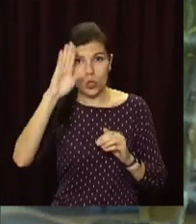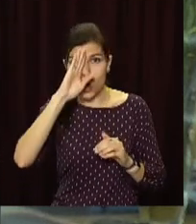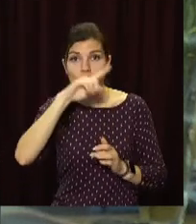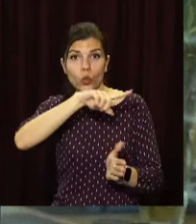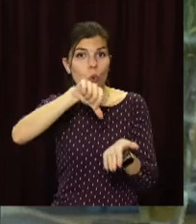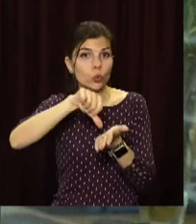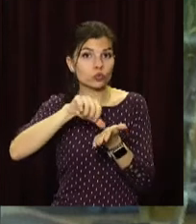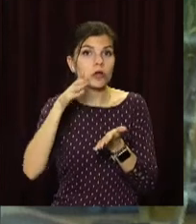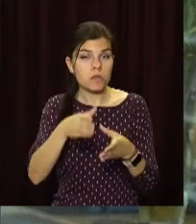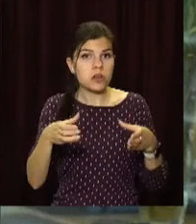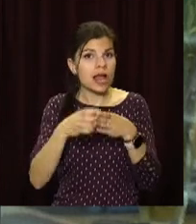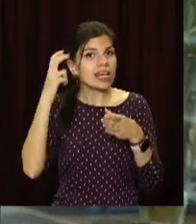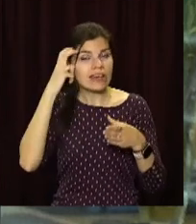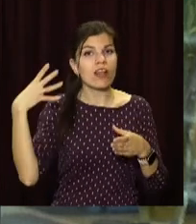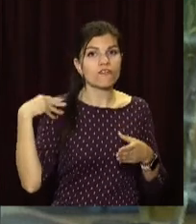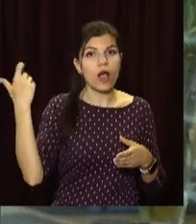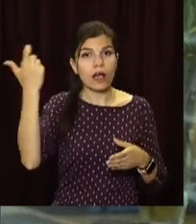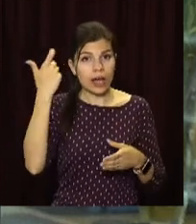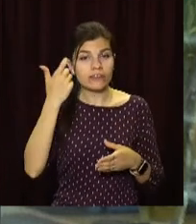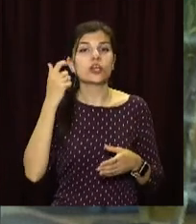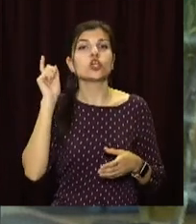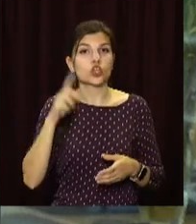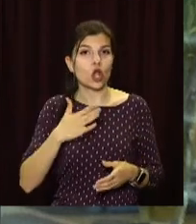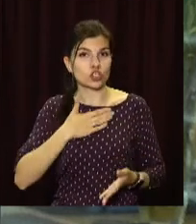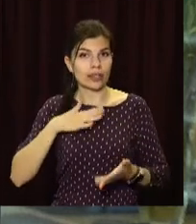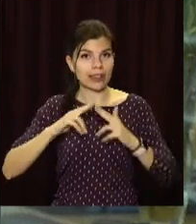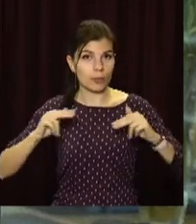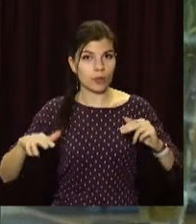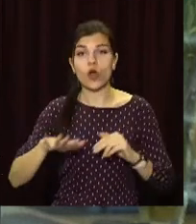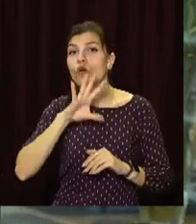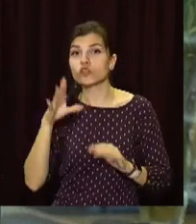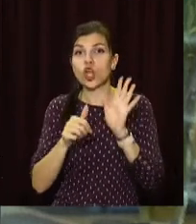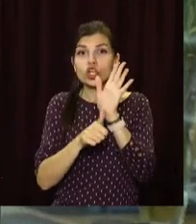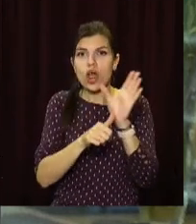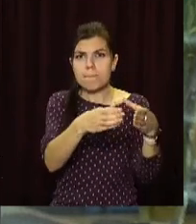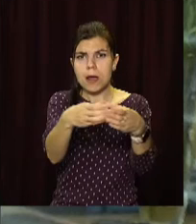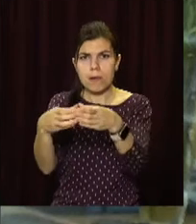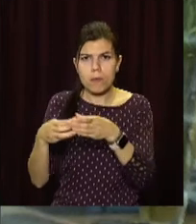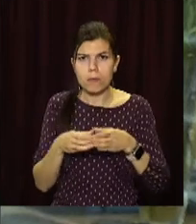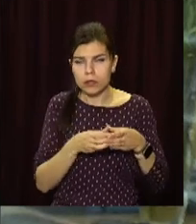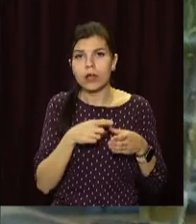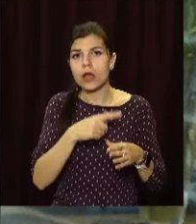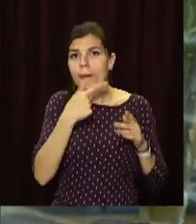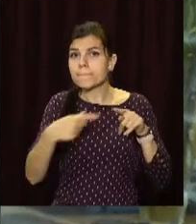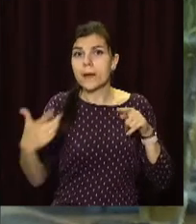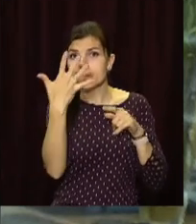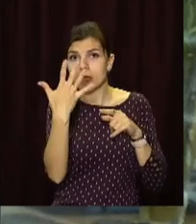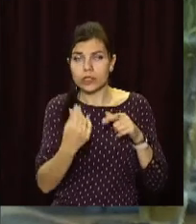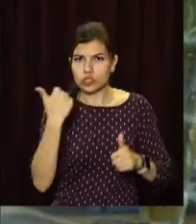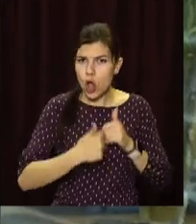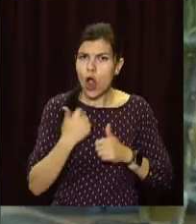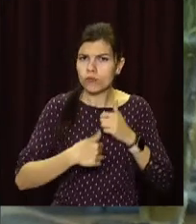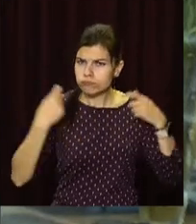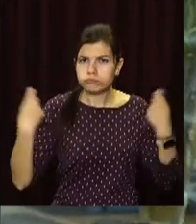беруть участь команди з Києва, Львова, Харкова та нашого міста. Усього 6 колективів. Впродовж 5 днів турніру серед